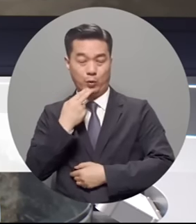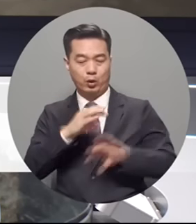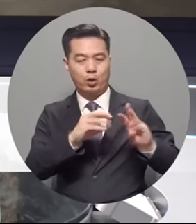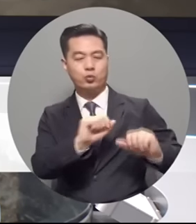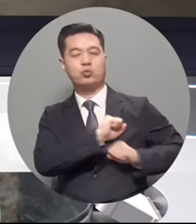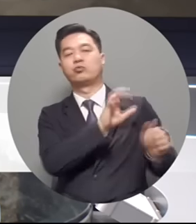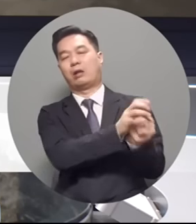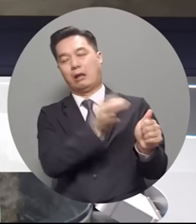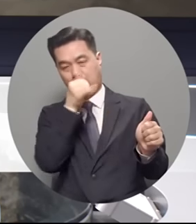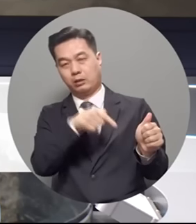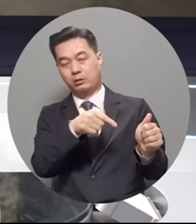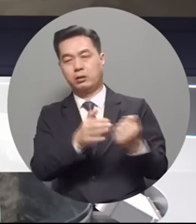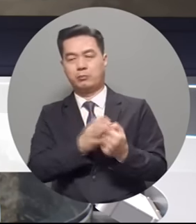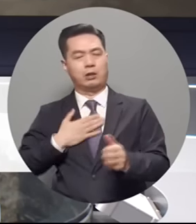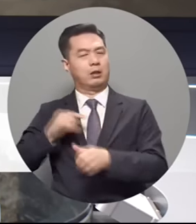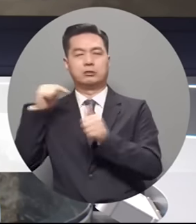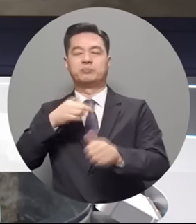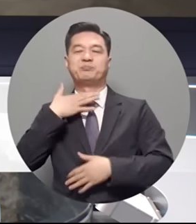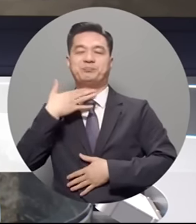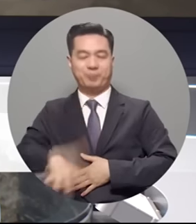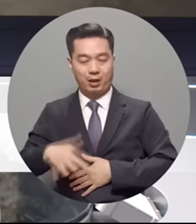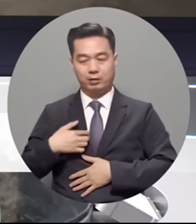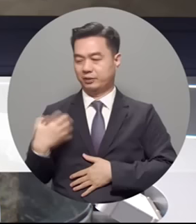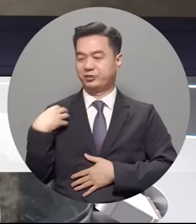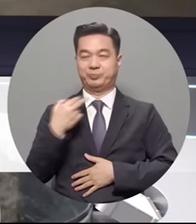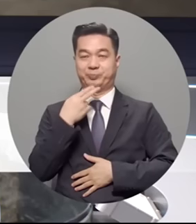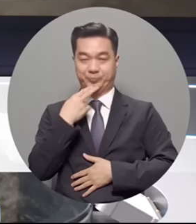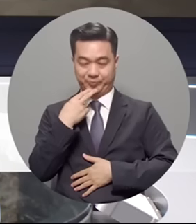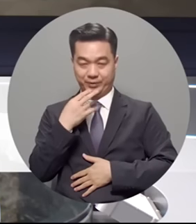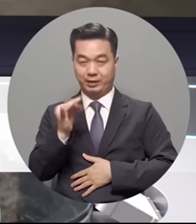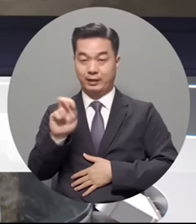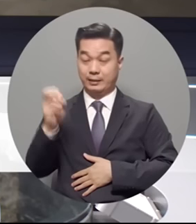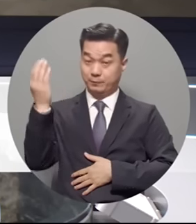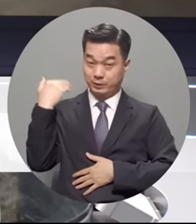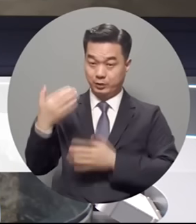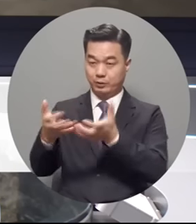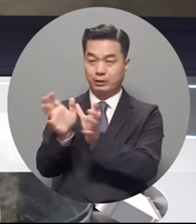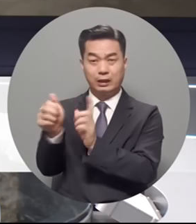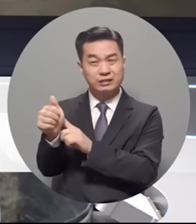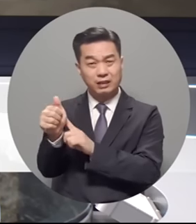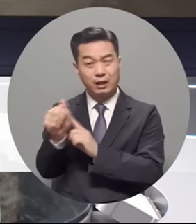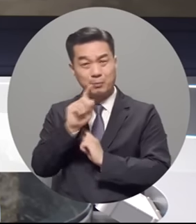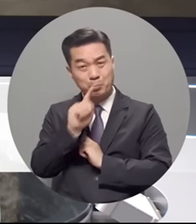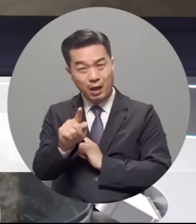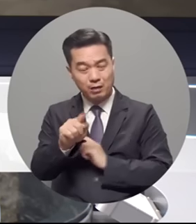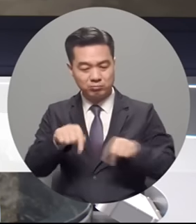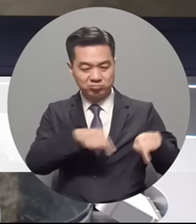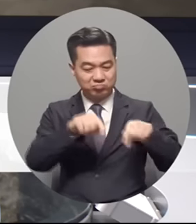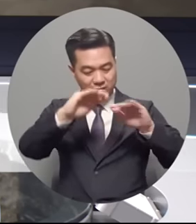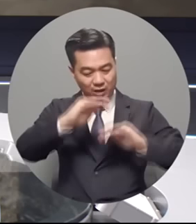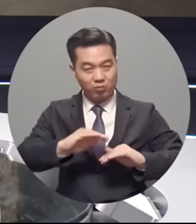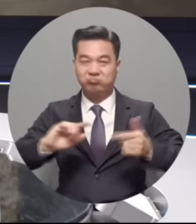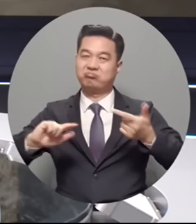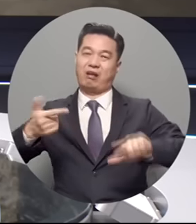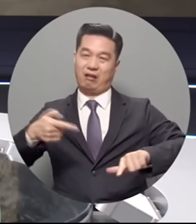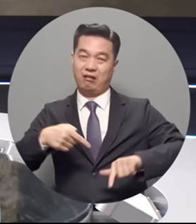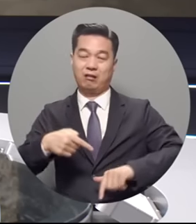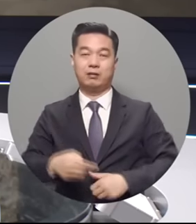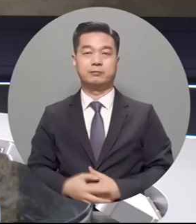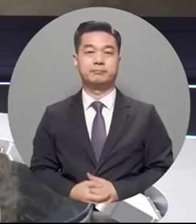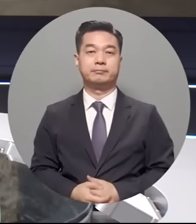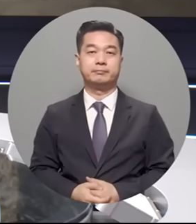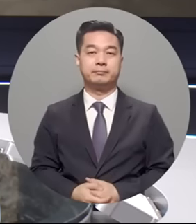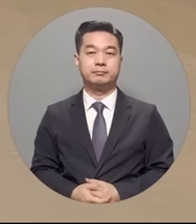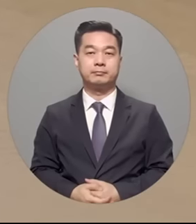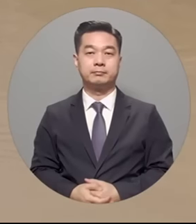없다. 따라서 자신은 책임이 없다는 임 전 사단장의 주장과 배치되는 내용입니다. 이덕영 기자가 보도합니다.